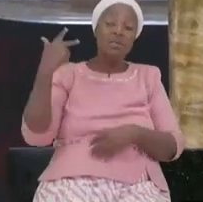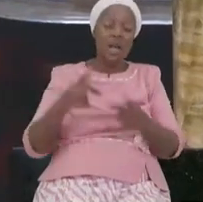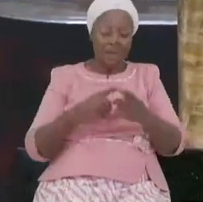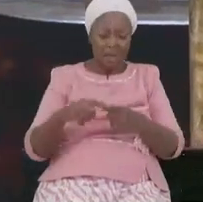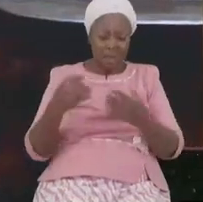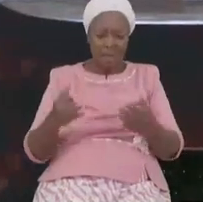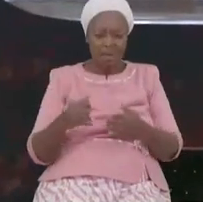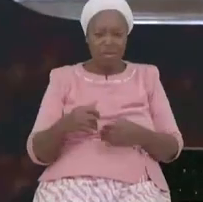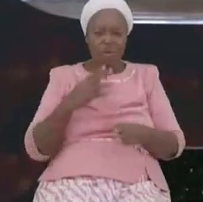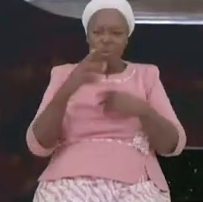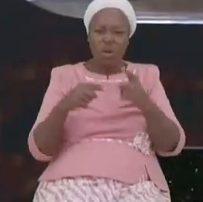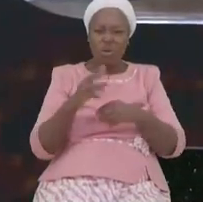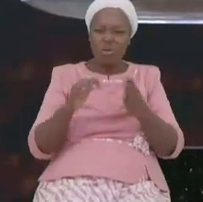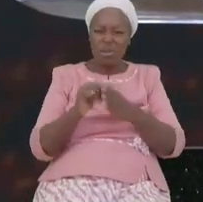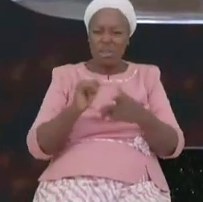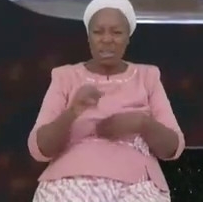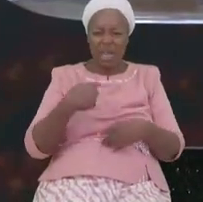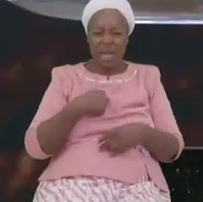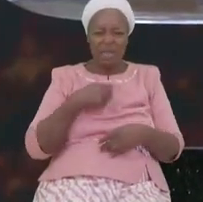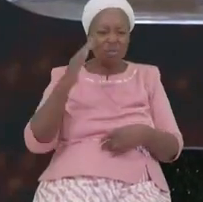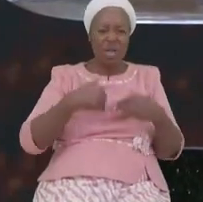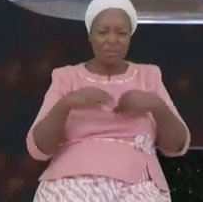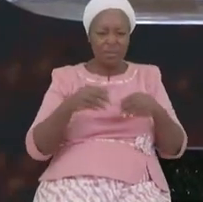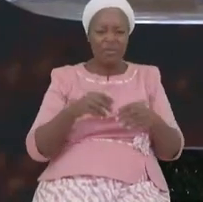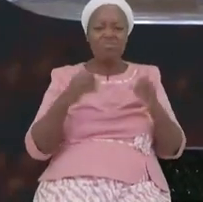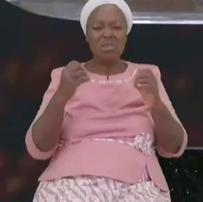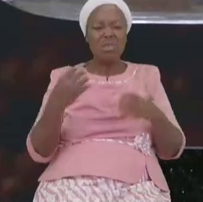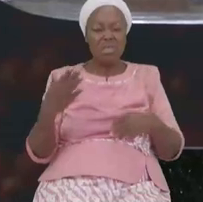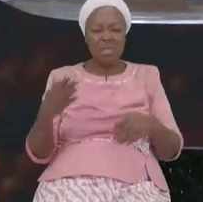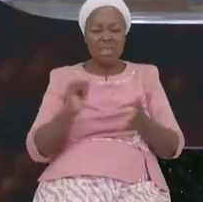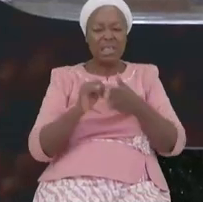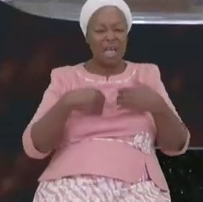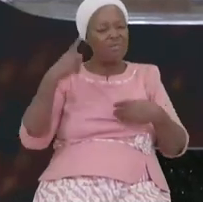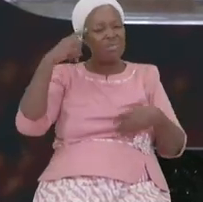Beaucoup de choses que je devais faire, je n'arrive pas à le faire. Parce que tu me poursuivais.